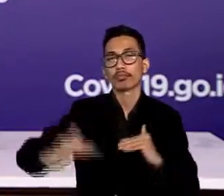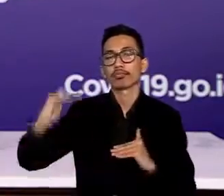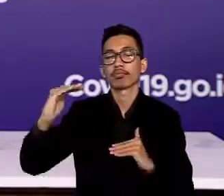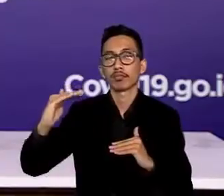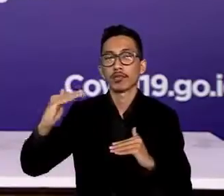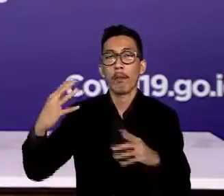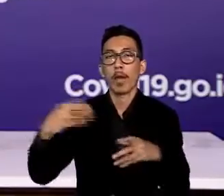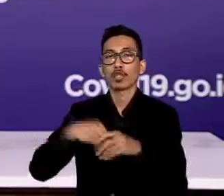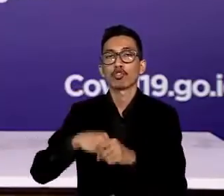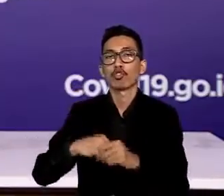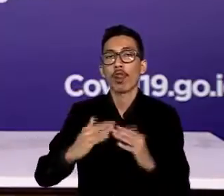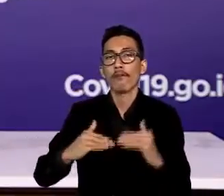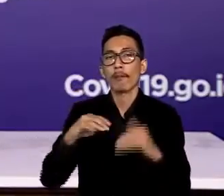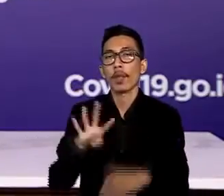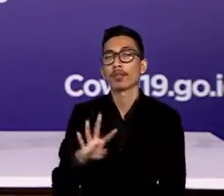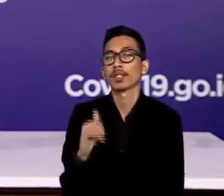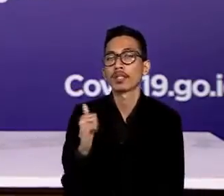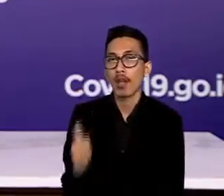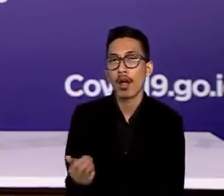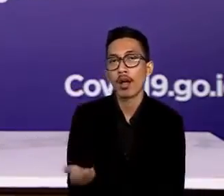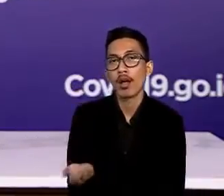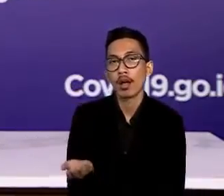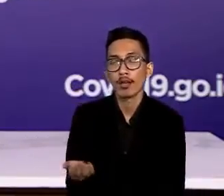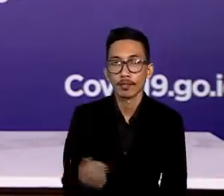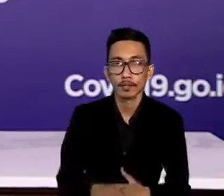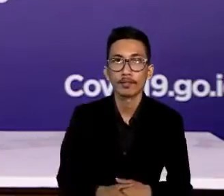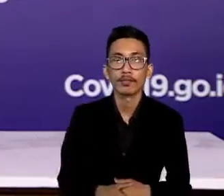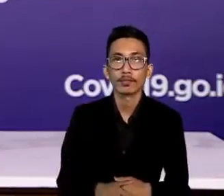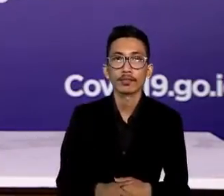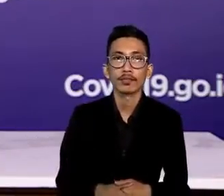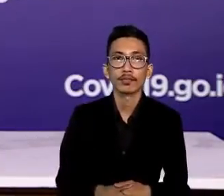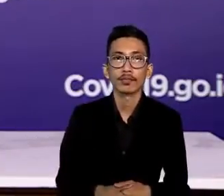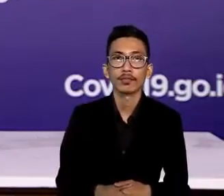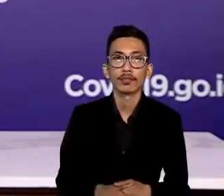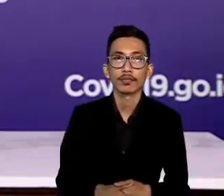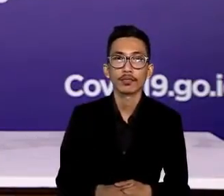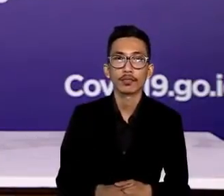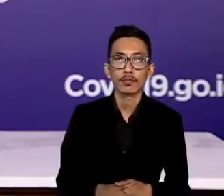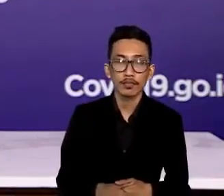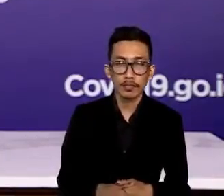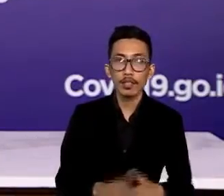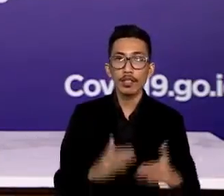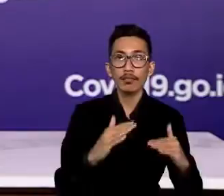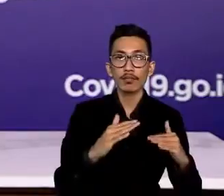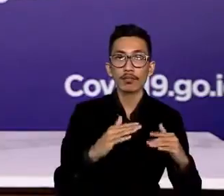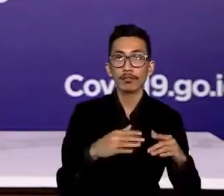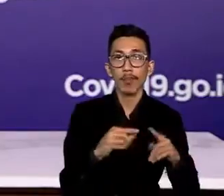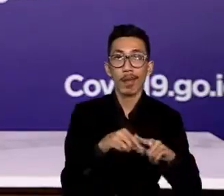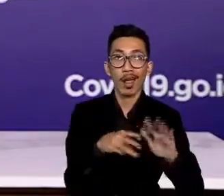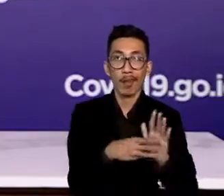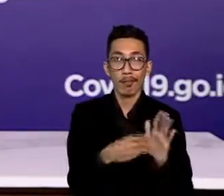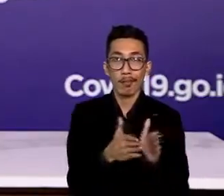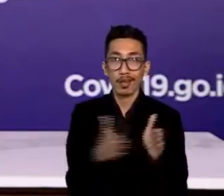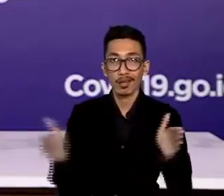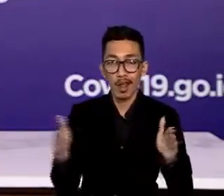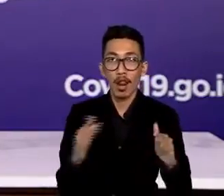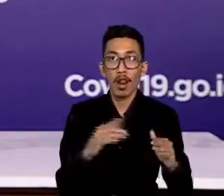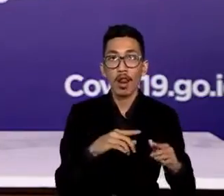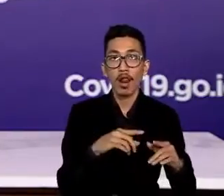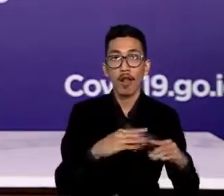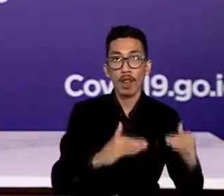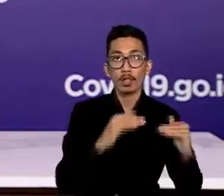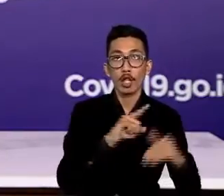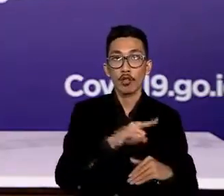4 pelajaran ketiga perpanjangan ppkm level 1 sampai dengan 4 dengan pembukaan pada